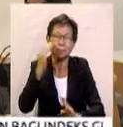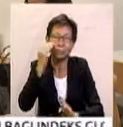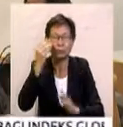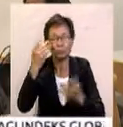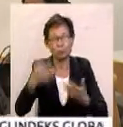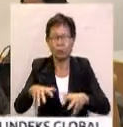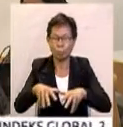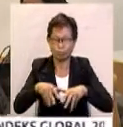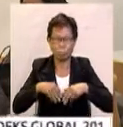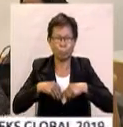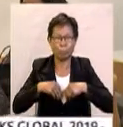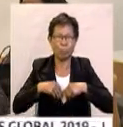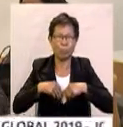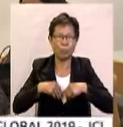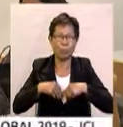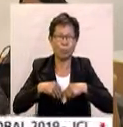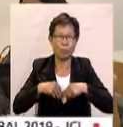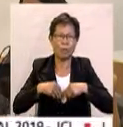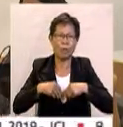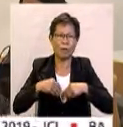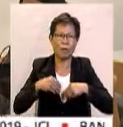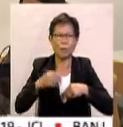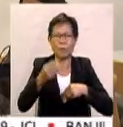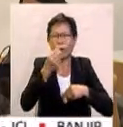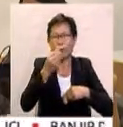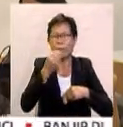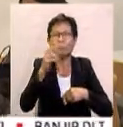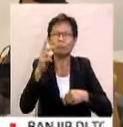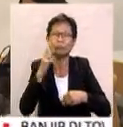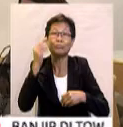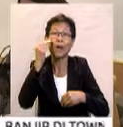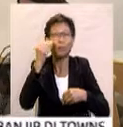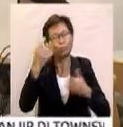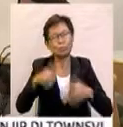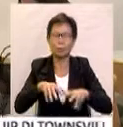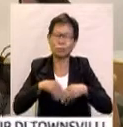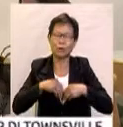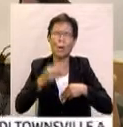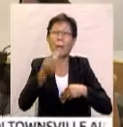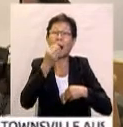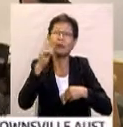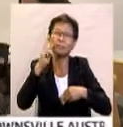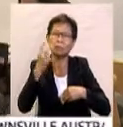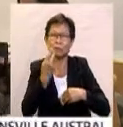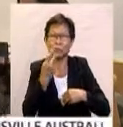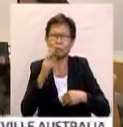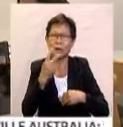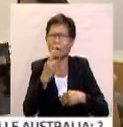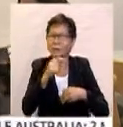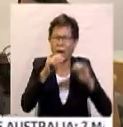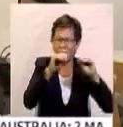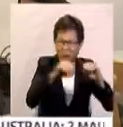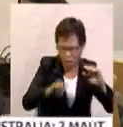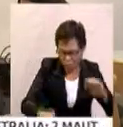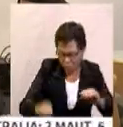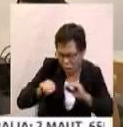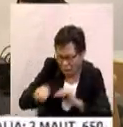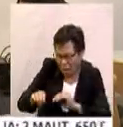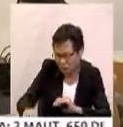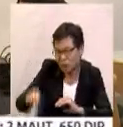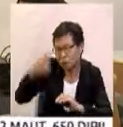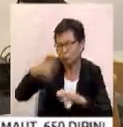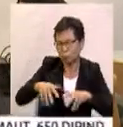sudah dapat menerima makanan dalam bentuk vegetarian, walaupun mereka tidak diasuh dari kecil untuk